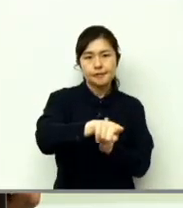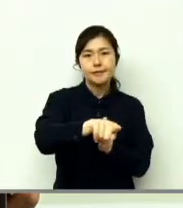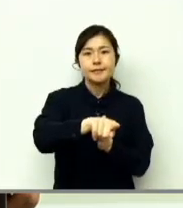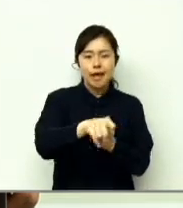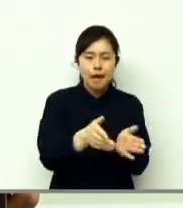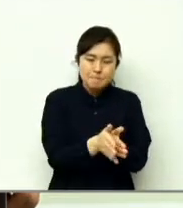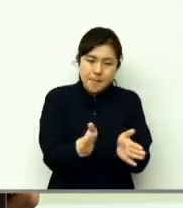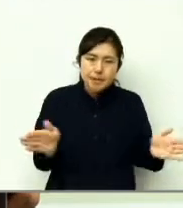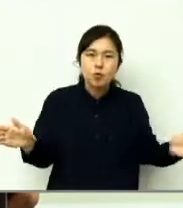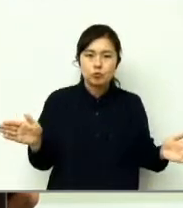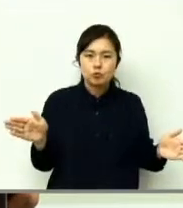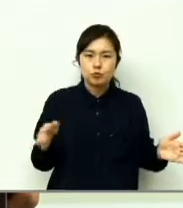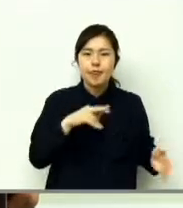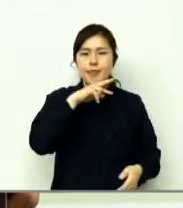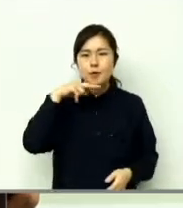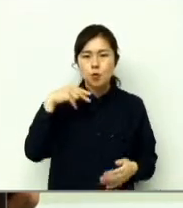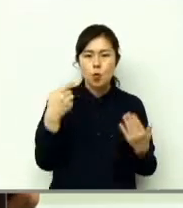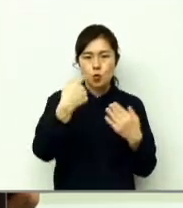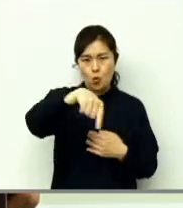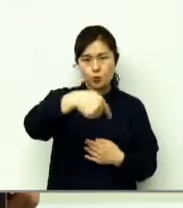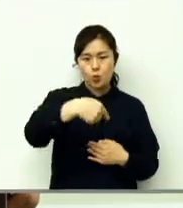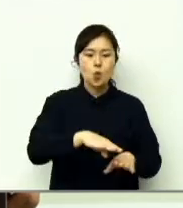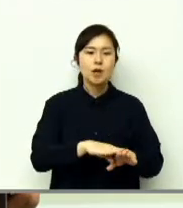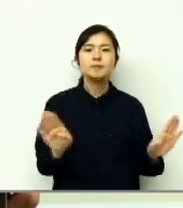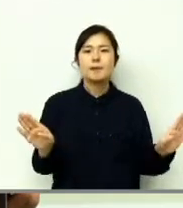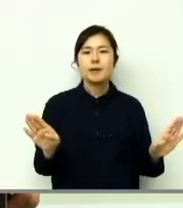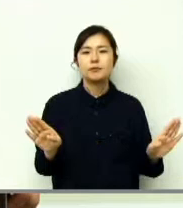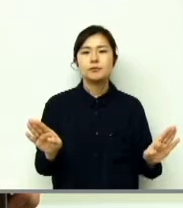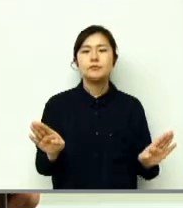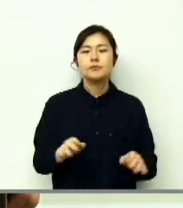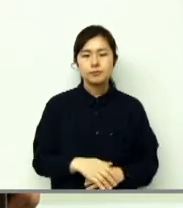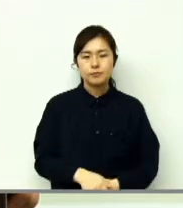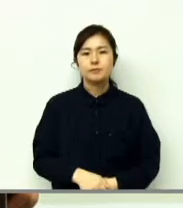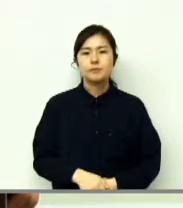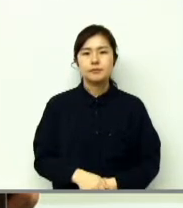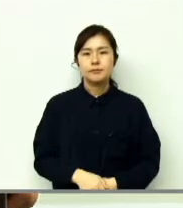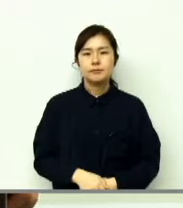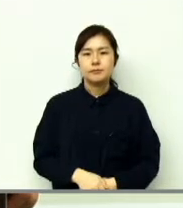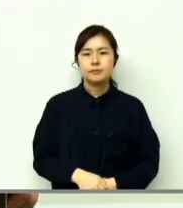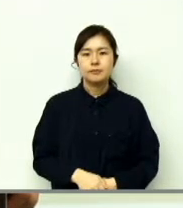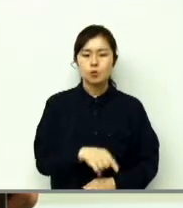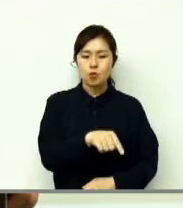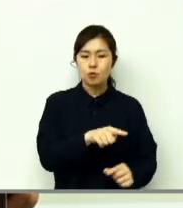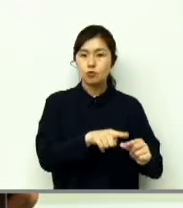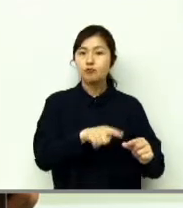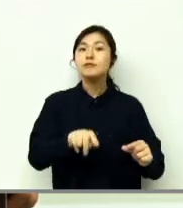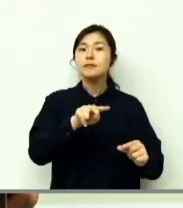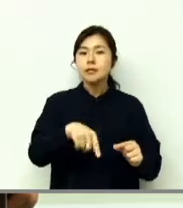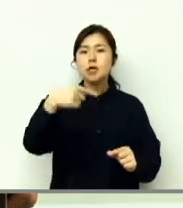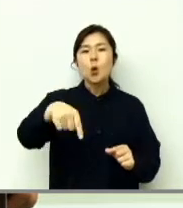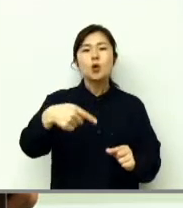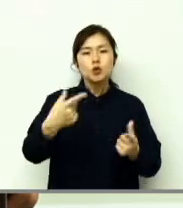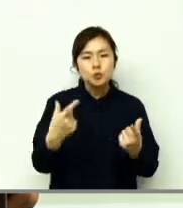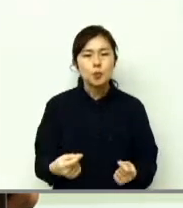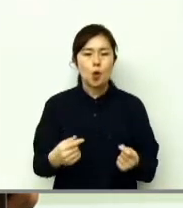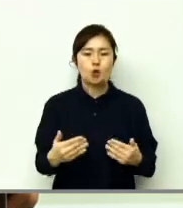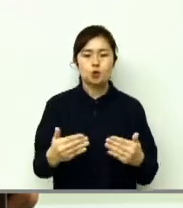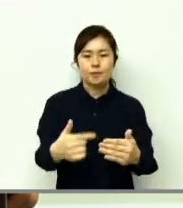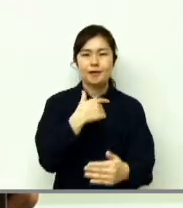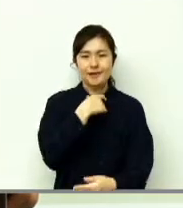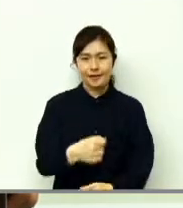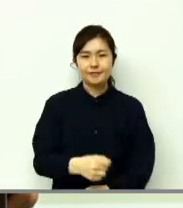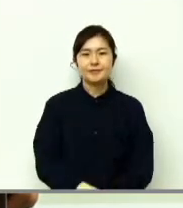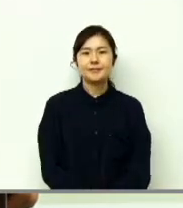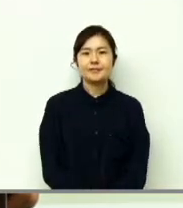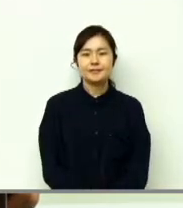で英語教育を行っていくというものでありますので、まあこういったものを中心としながら進めていきたいというふうに思います。まあ、いずれにしまして